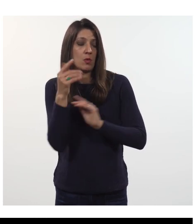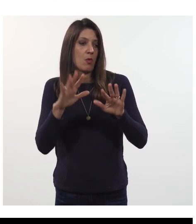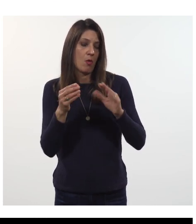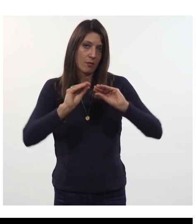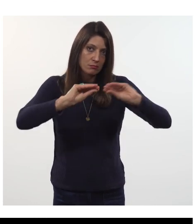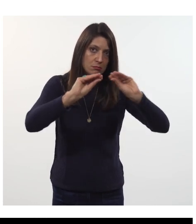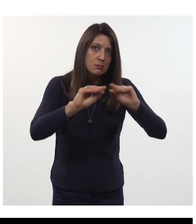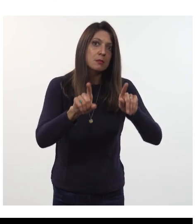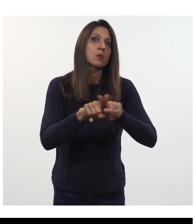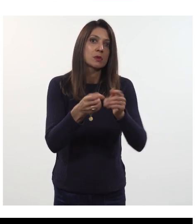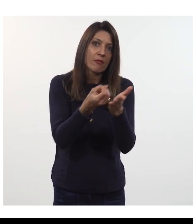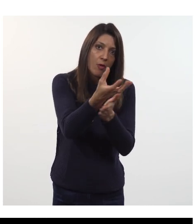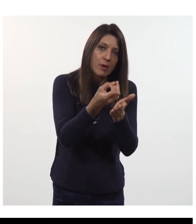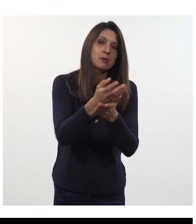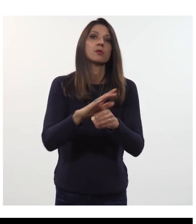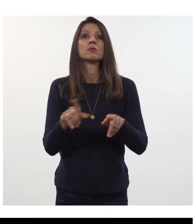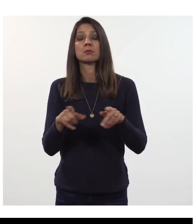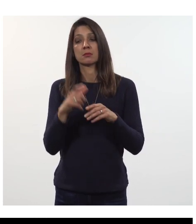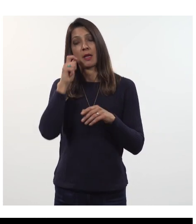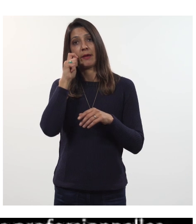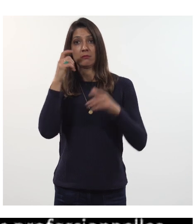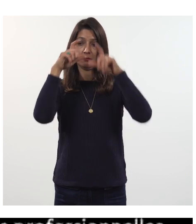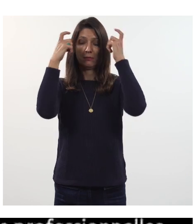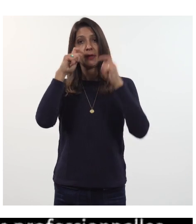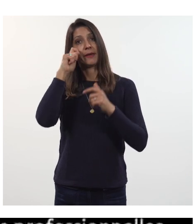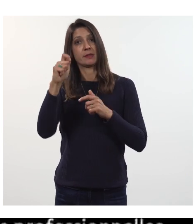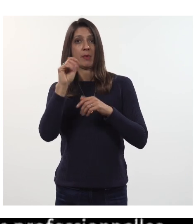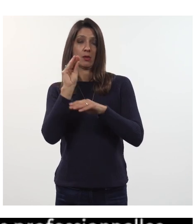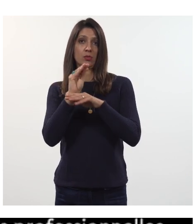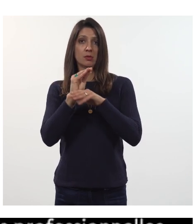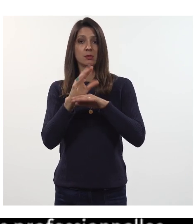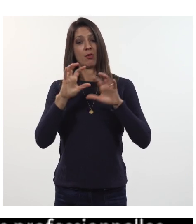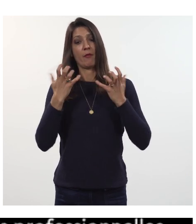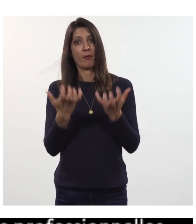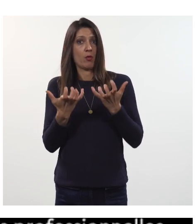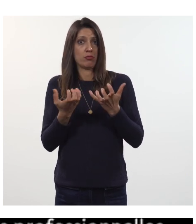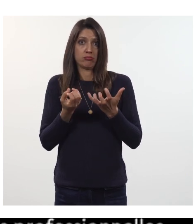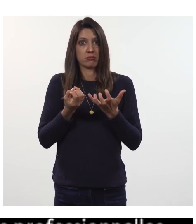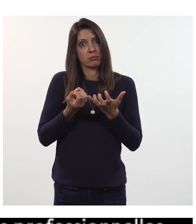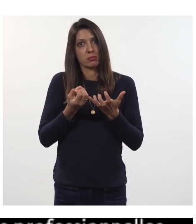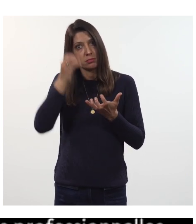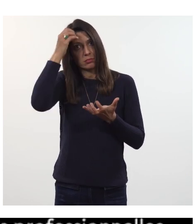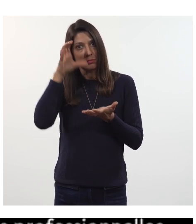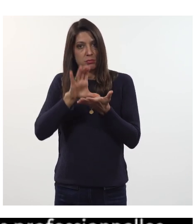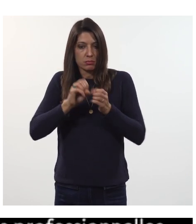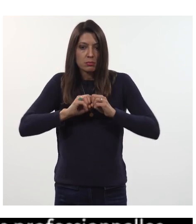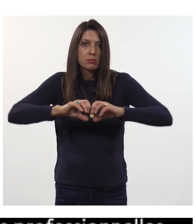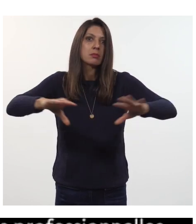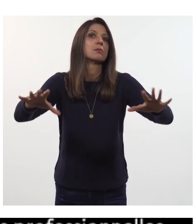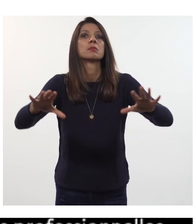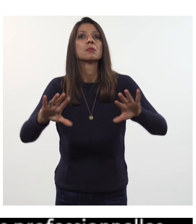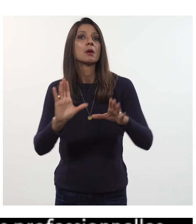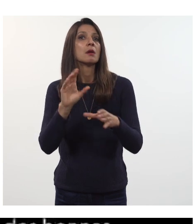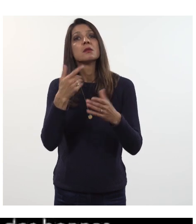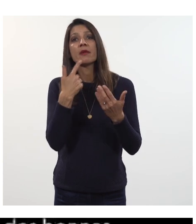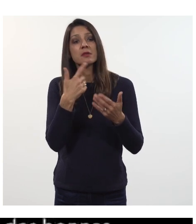va être également de diffuser notre expertise en matière de nutrition, en incluant aussi bien la prévention que la prise en